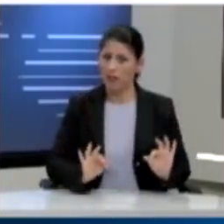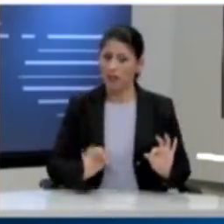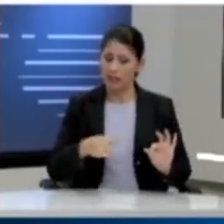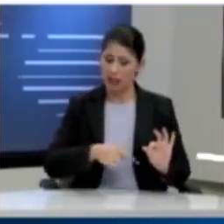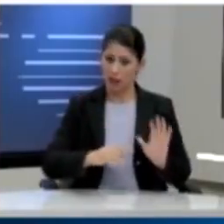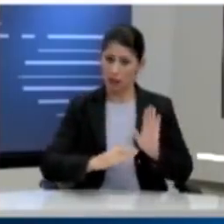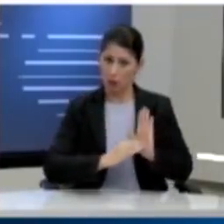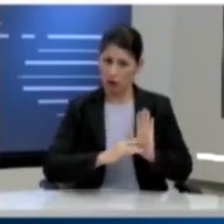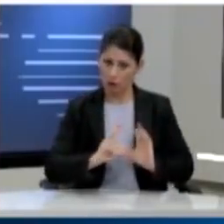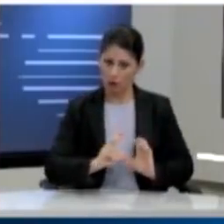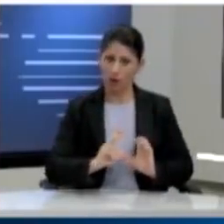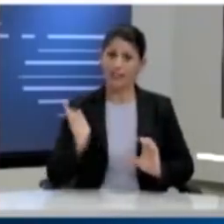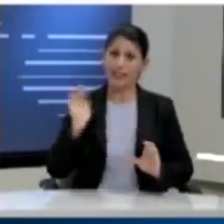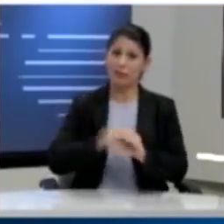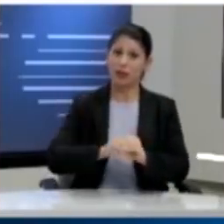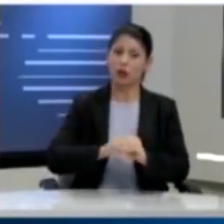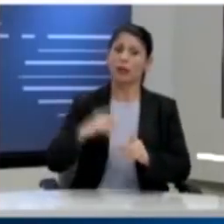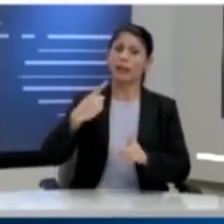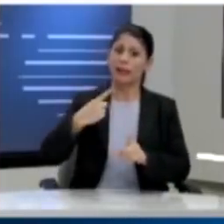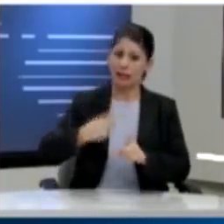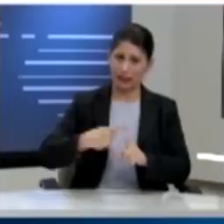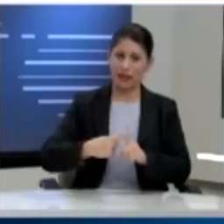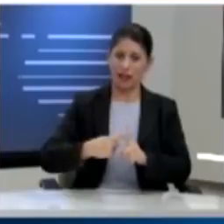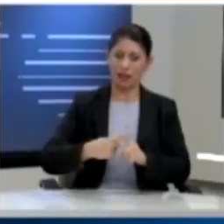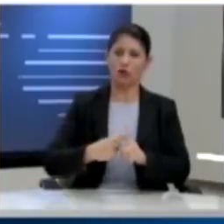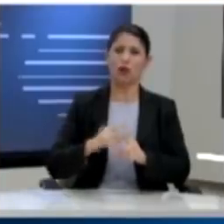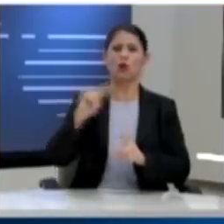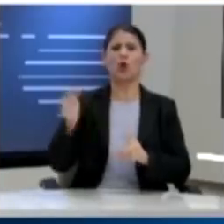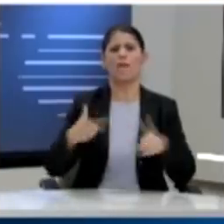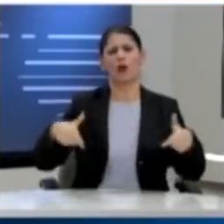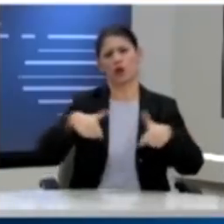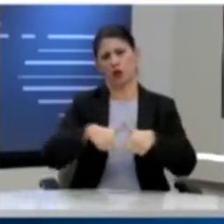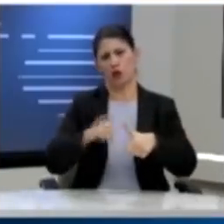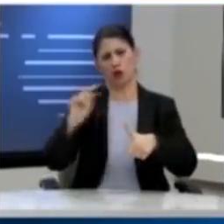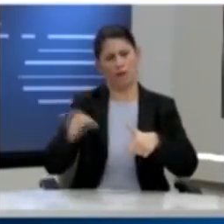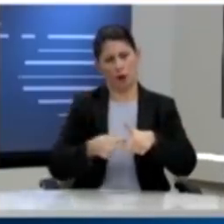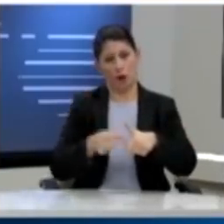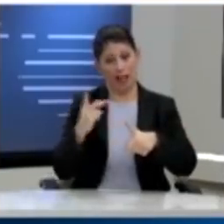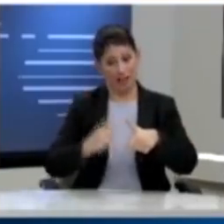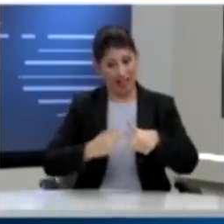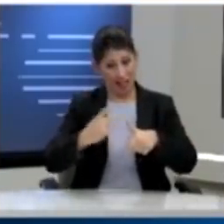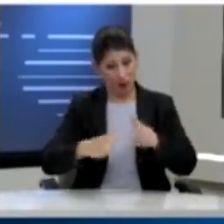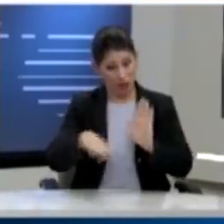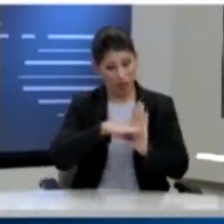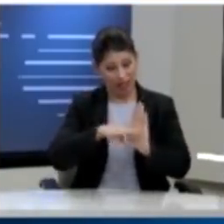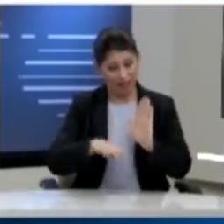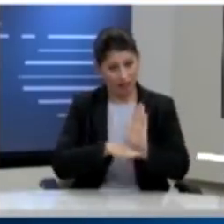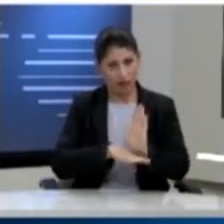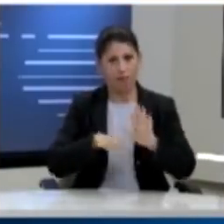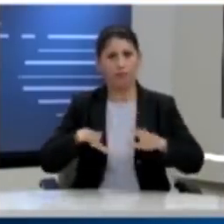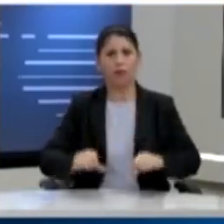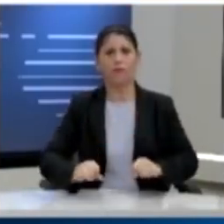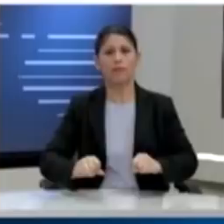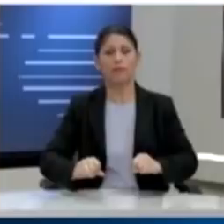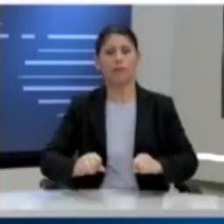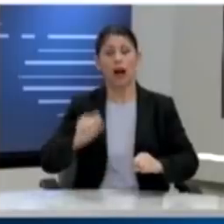συνταγματικά τη συμμετοχή της Ελλάδας στη ζώνη του ευρώ. Είναι αυτές οι δύο διατάξεις που